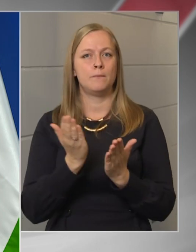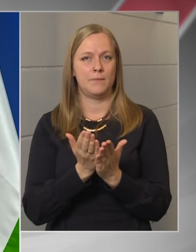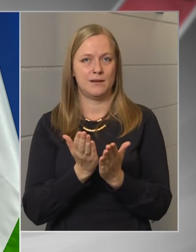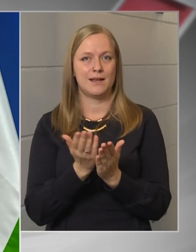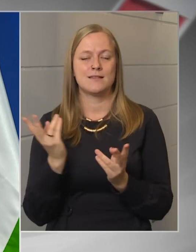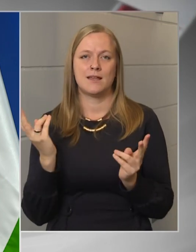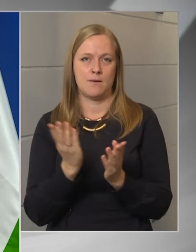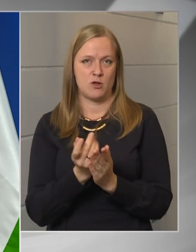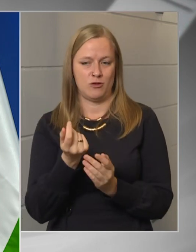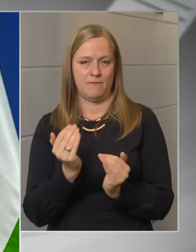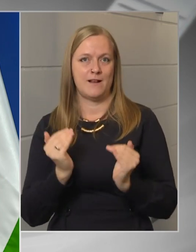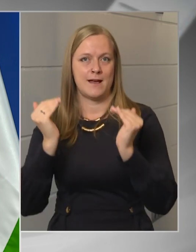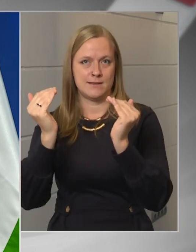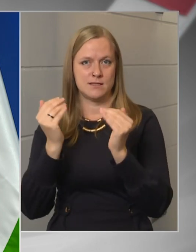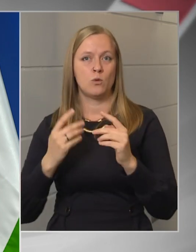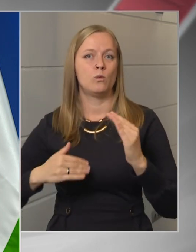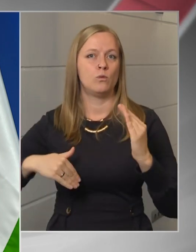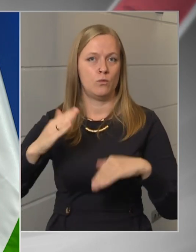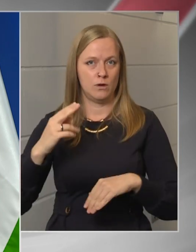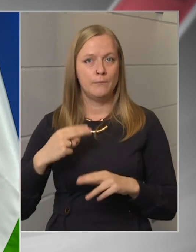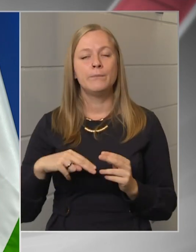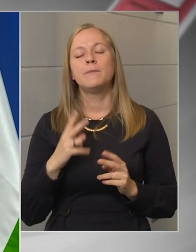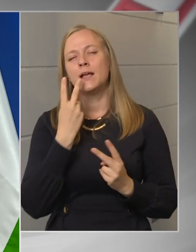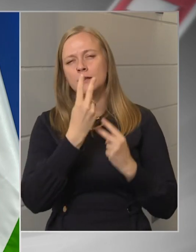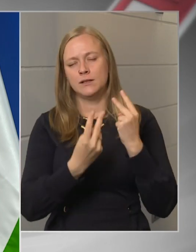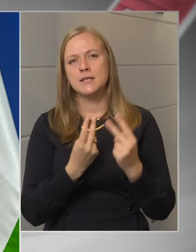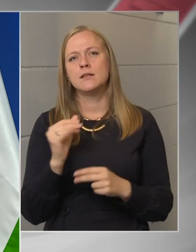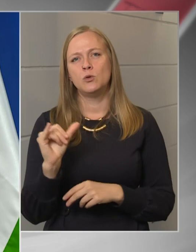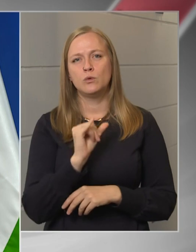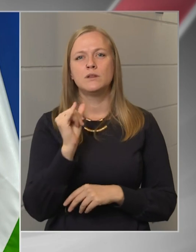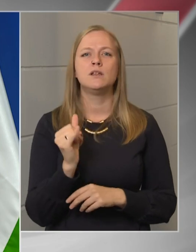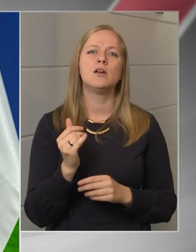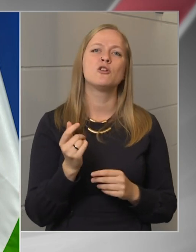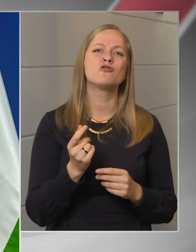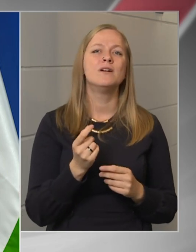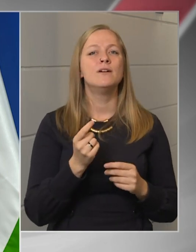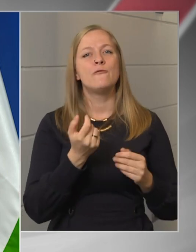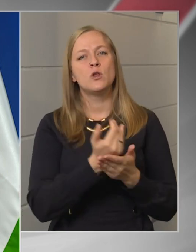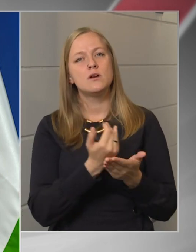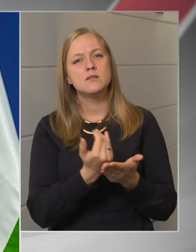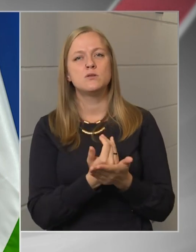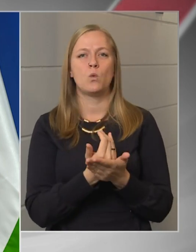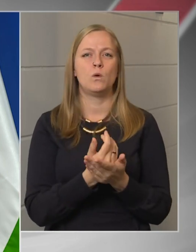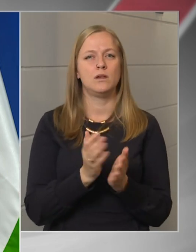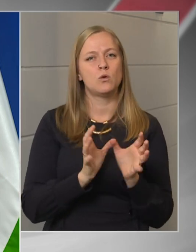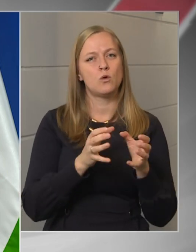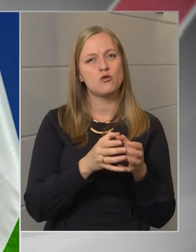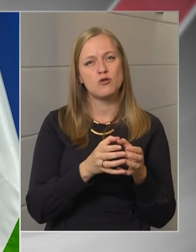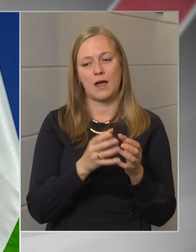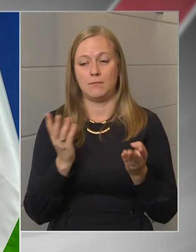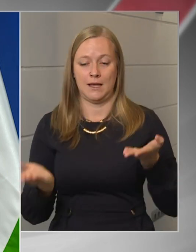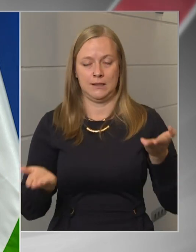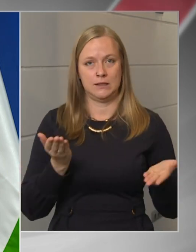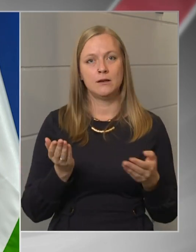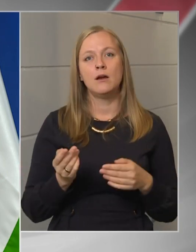magasabb az infláció, illetve meg kell nézni a nyugdíjas fogyasztói kosár inflációját is, és amelyik a magasabb, tehát a nyugdíjasok számára